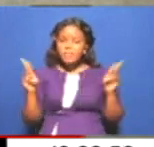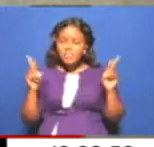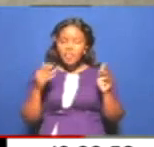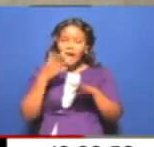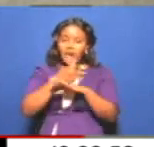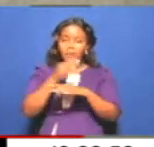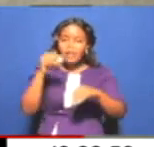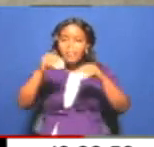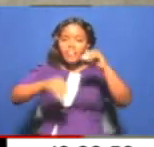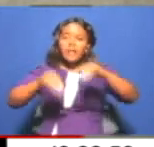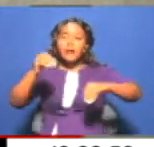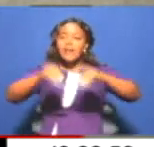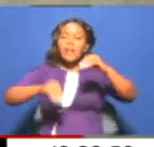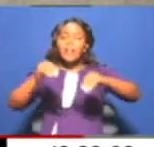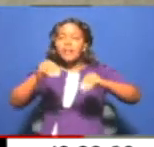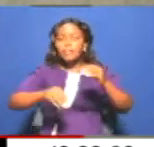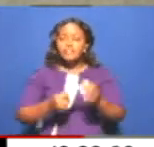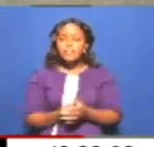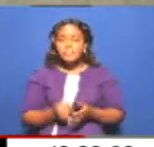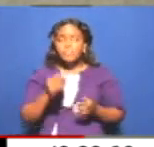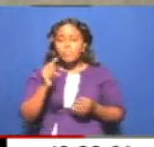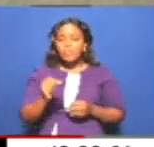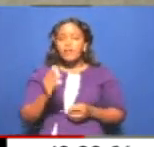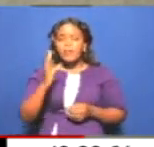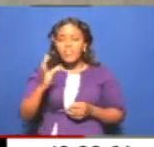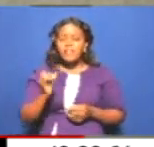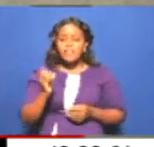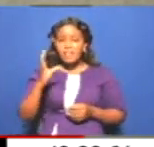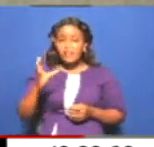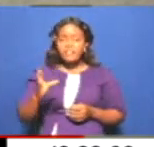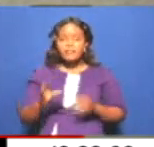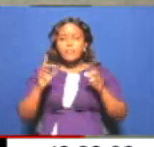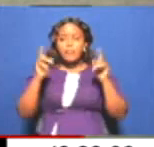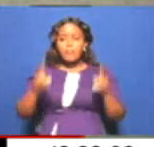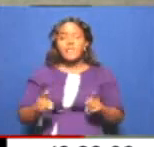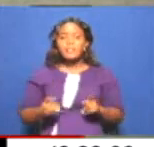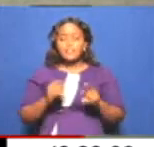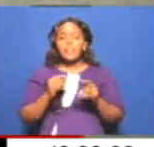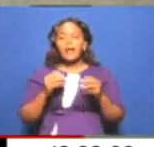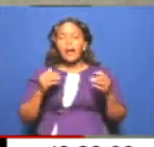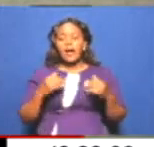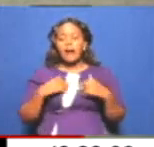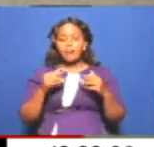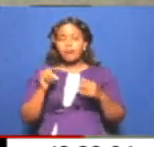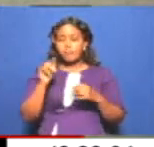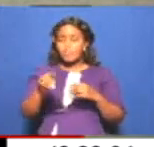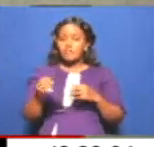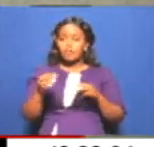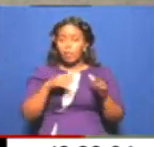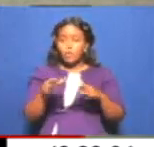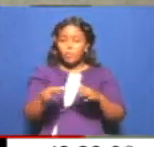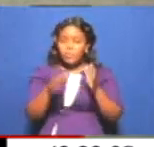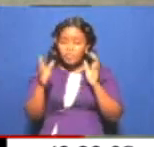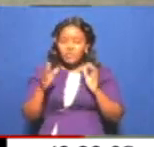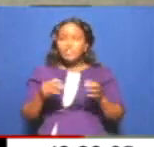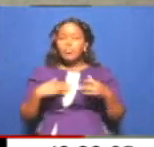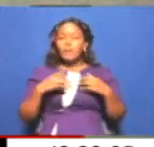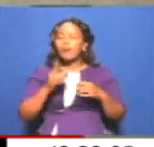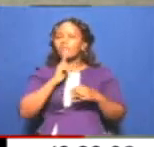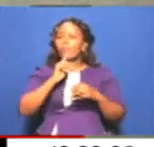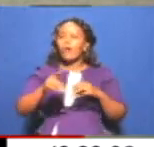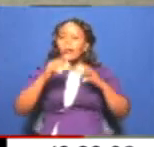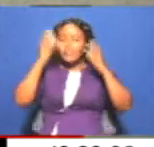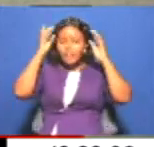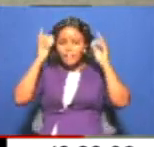hivyo NCIC inatakana ichukue fursa ya kusimama imara na kusimamia wananchi